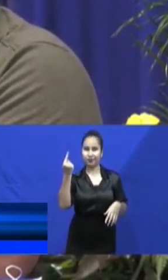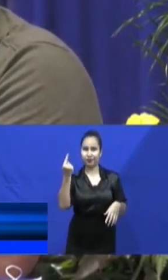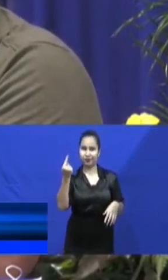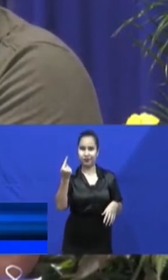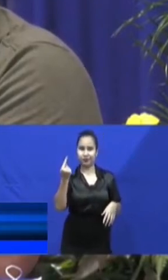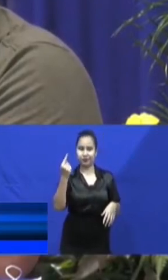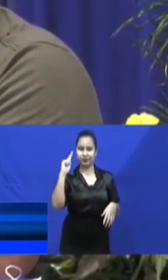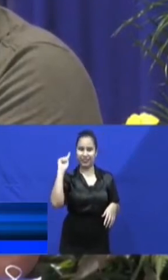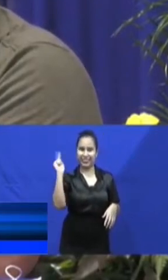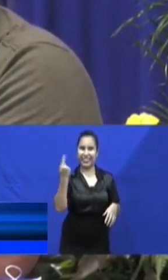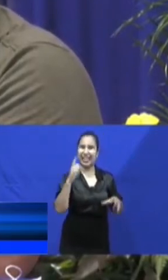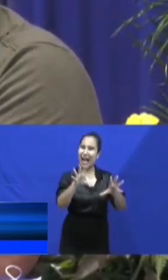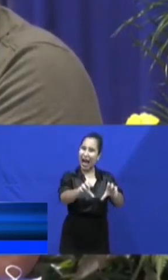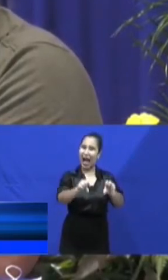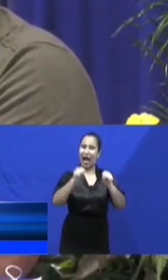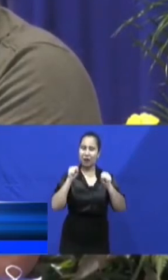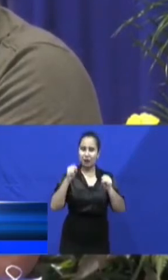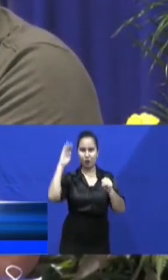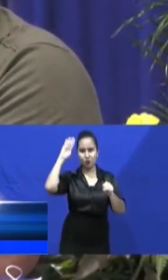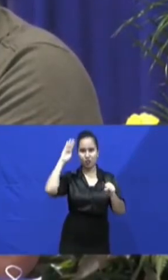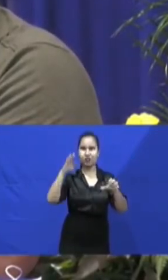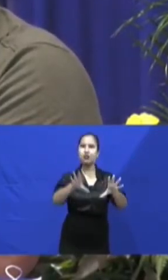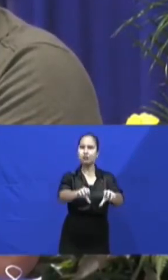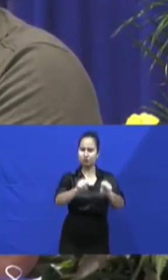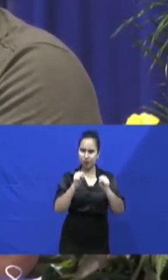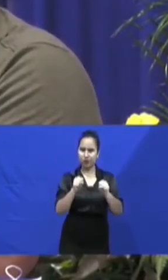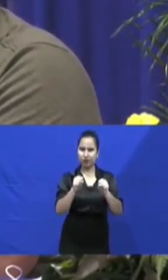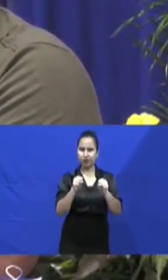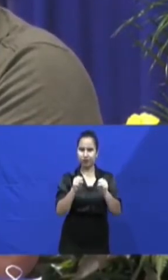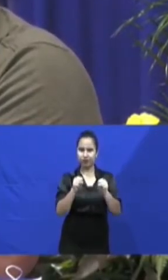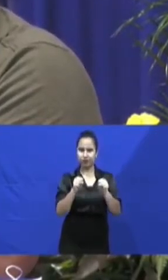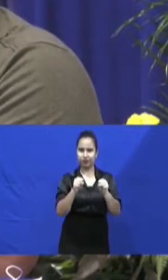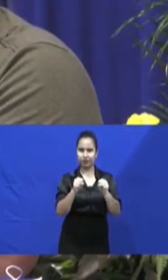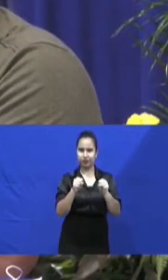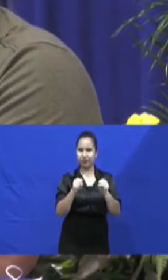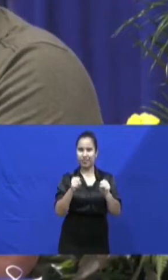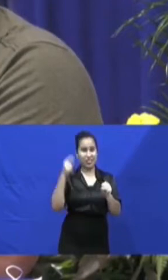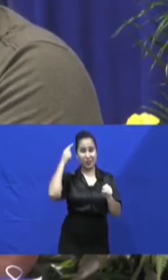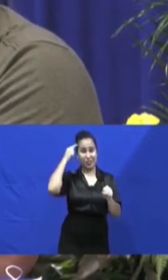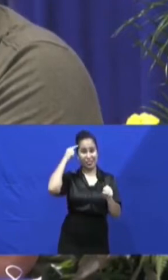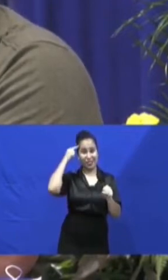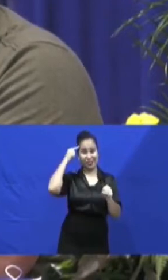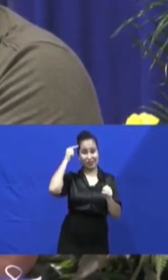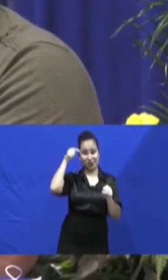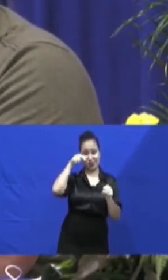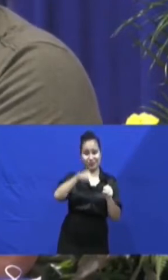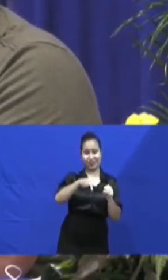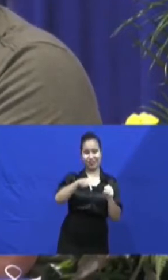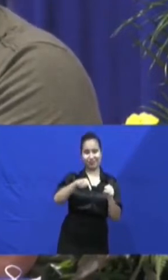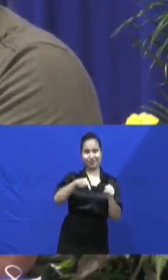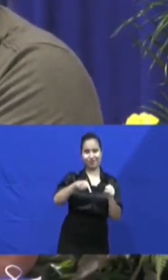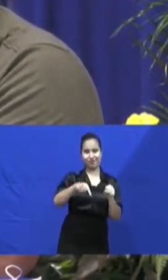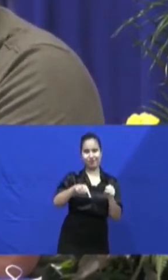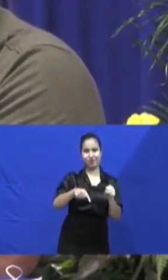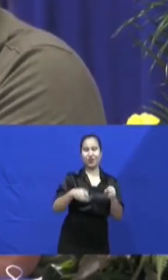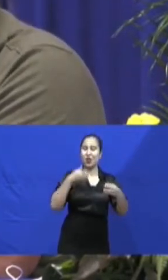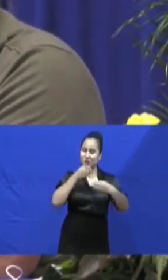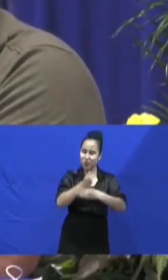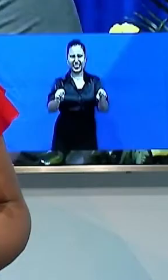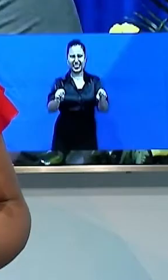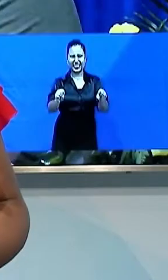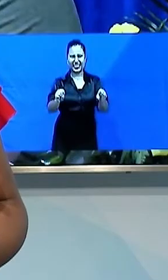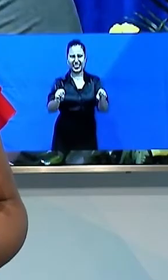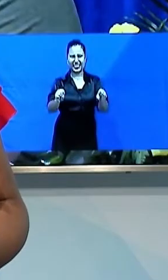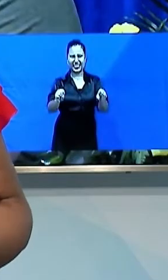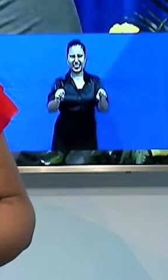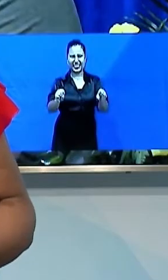een directe justitiële manier worden afgehandeld zodat u niet meer in uw hoofd krijgt om dit soort zaken te blijven uitvoeren.